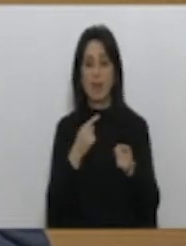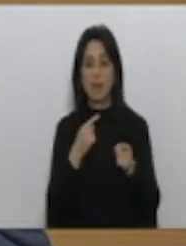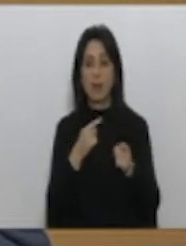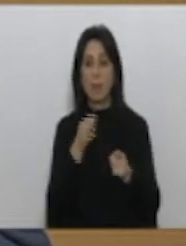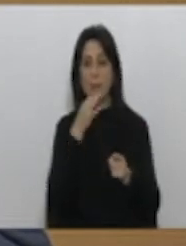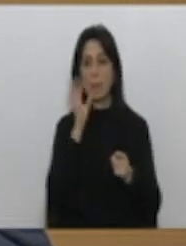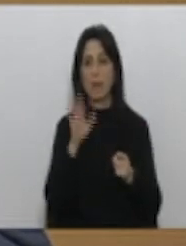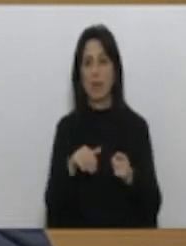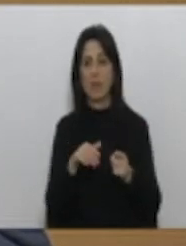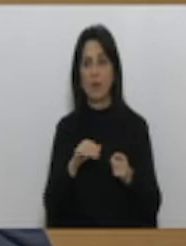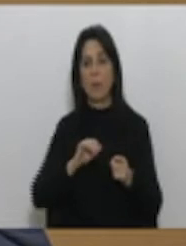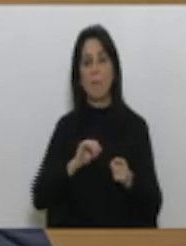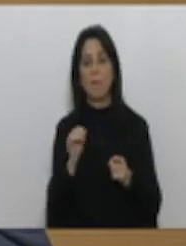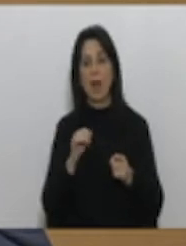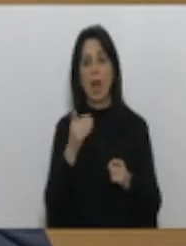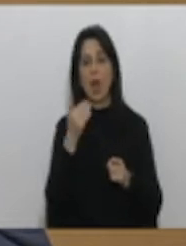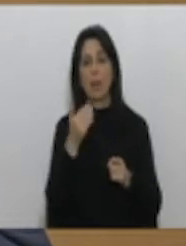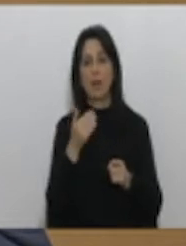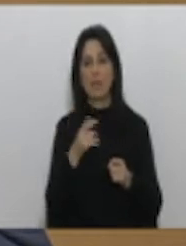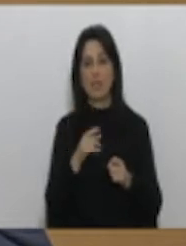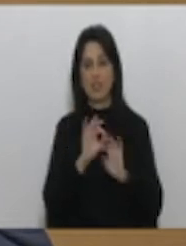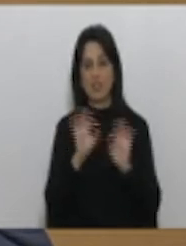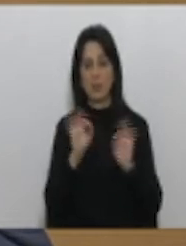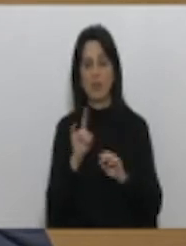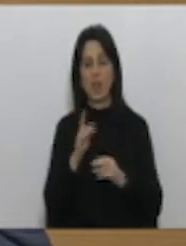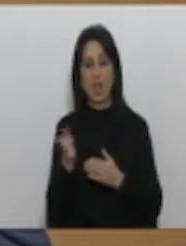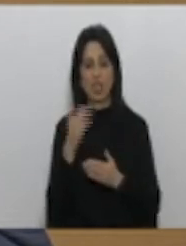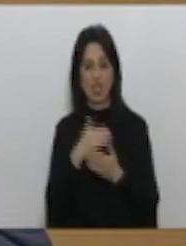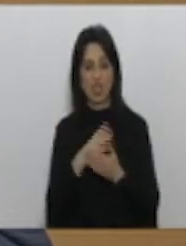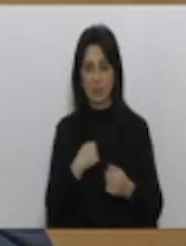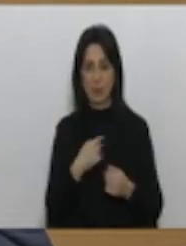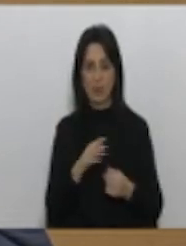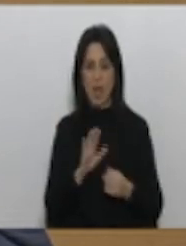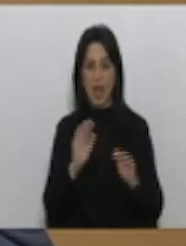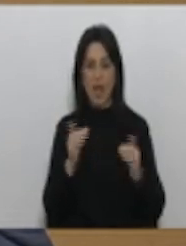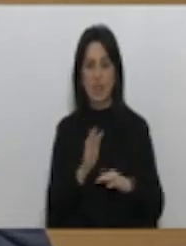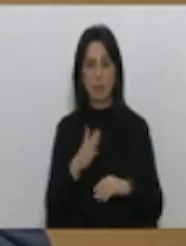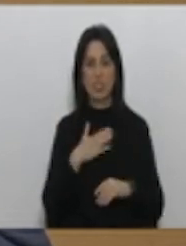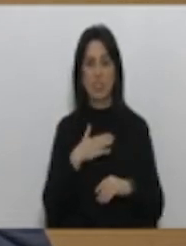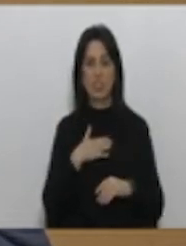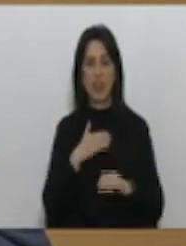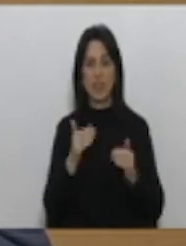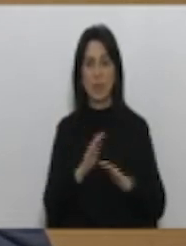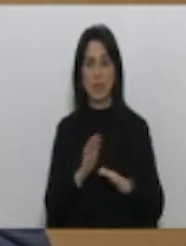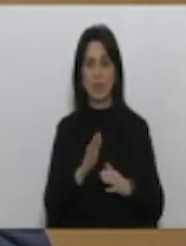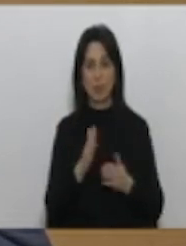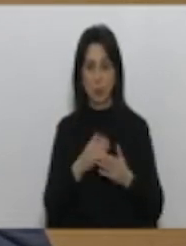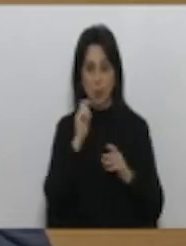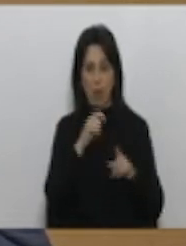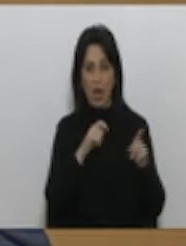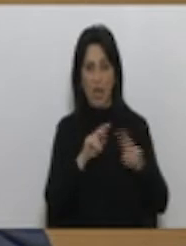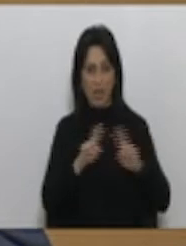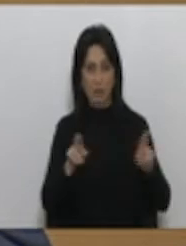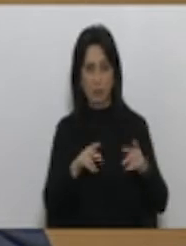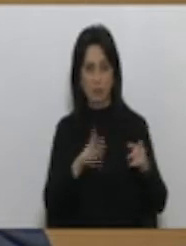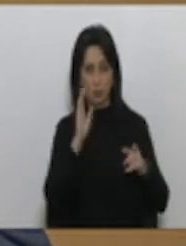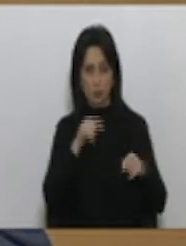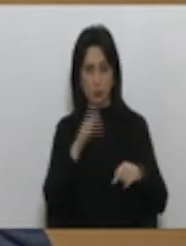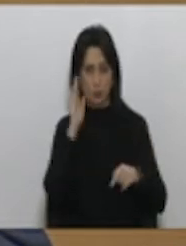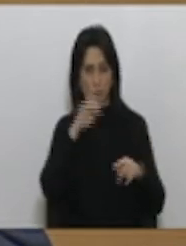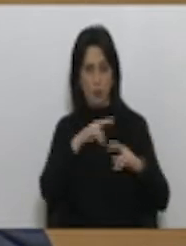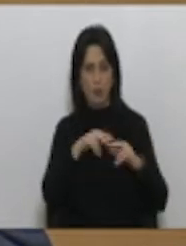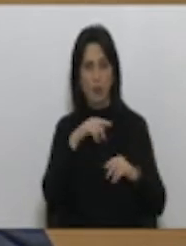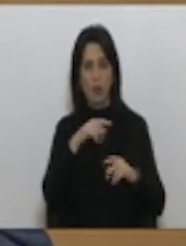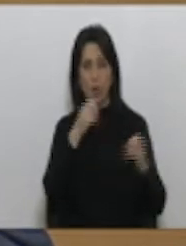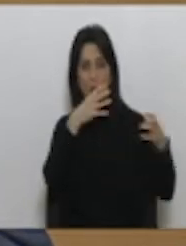მერე მეგობრებისთვის მოეყოლა რა შედეგები იყო. დღეს ჩვენზე არანაკლებადა უკრაინა დაპირისპირებული რუსეთთან,